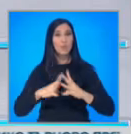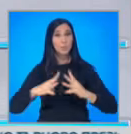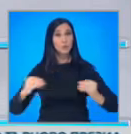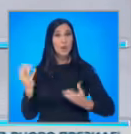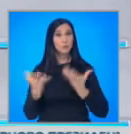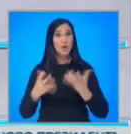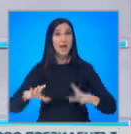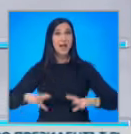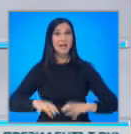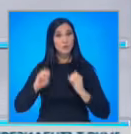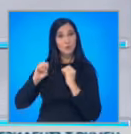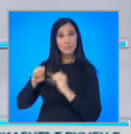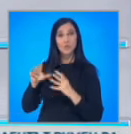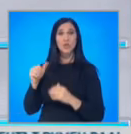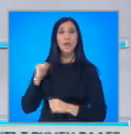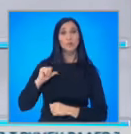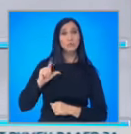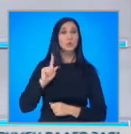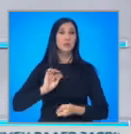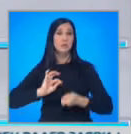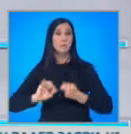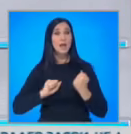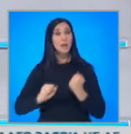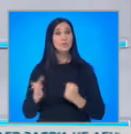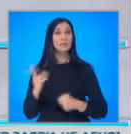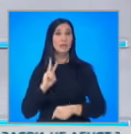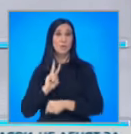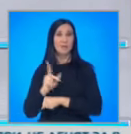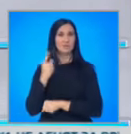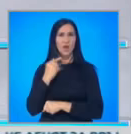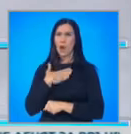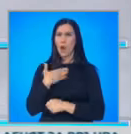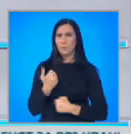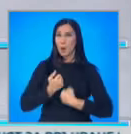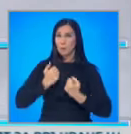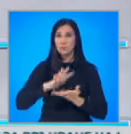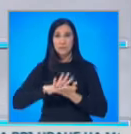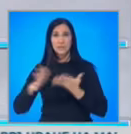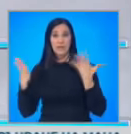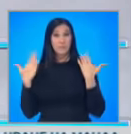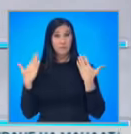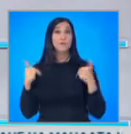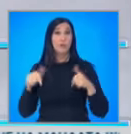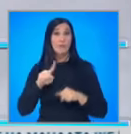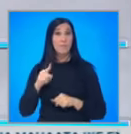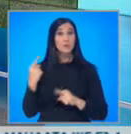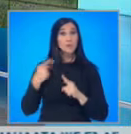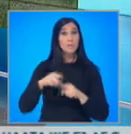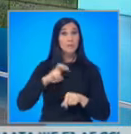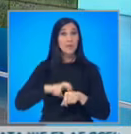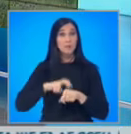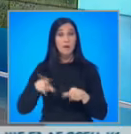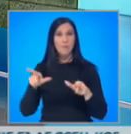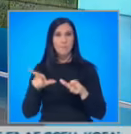пожара на градското сметище на Дупница, което се запали в късния следобед вчера. Има ли опасност от замърсяване на въздуха? Сега въпрос към Десислава